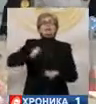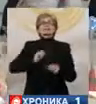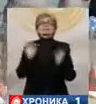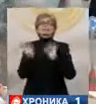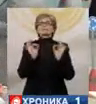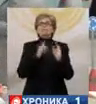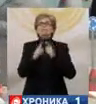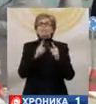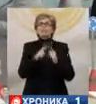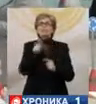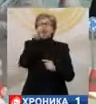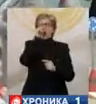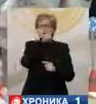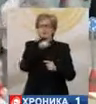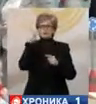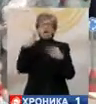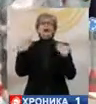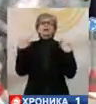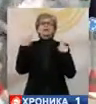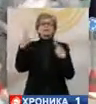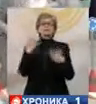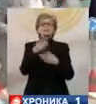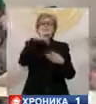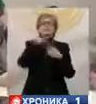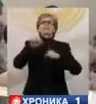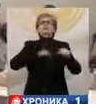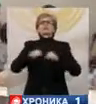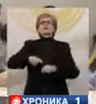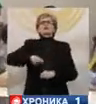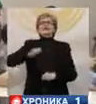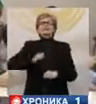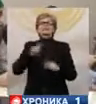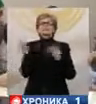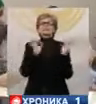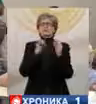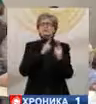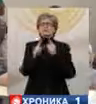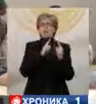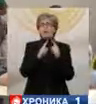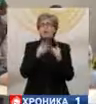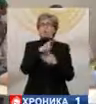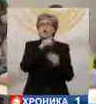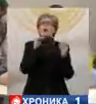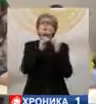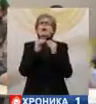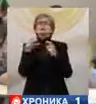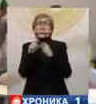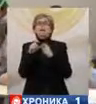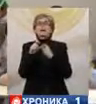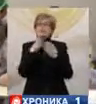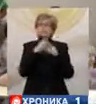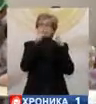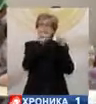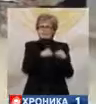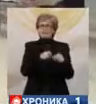saobraćaja. Opštinskoj smotri u Aranđelovcu prisustvovao je i direktor Agencije za bezbednost saobraćaja Branko Stamatović koji je zajedno